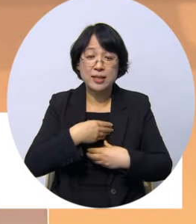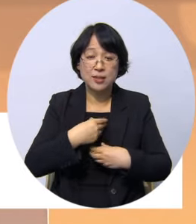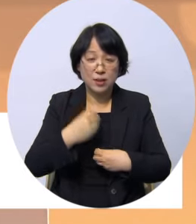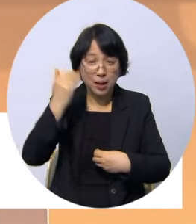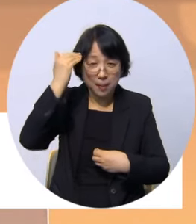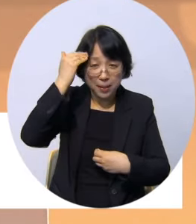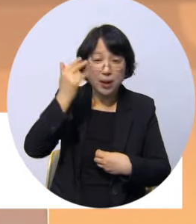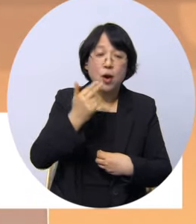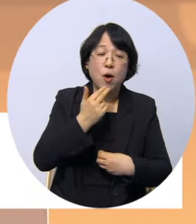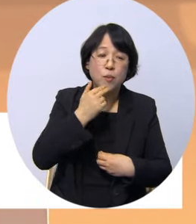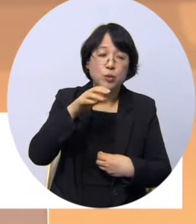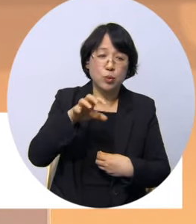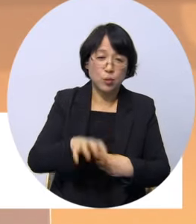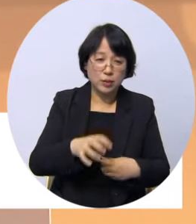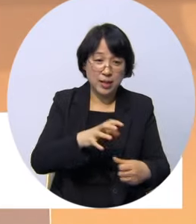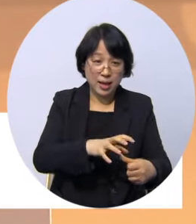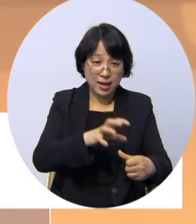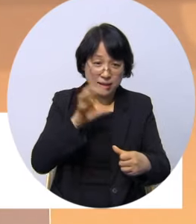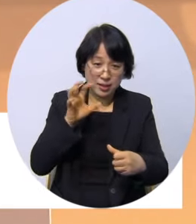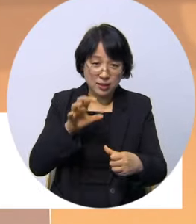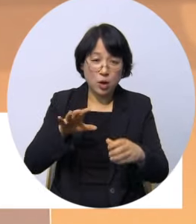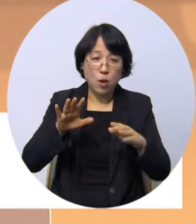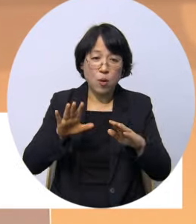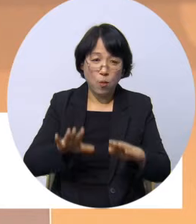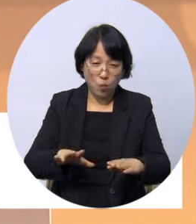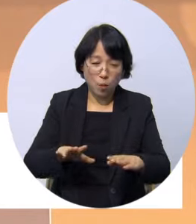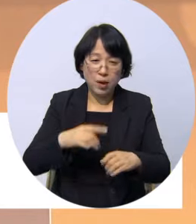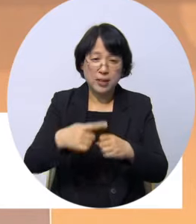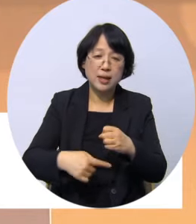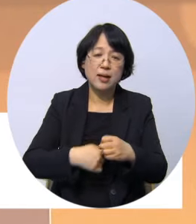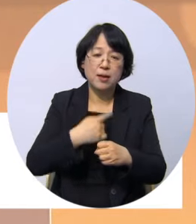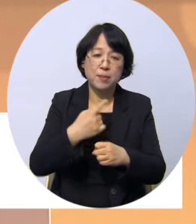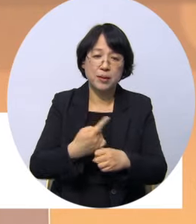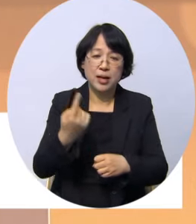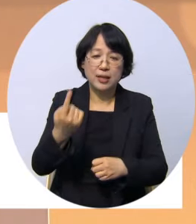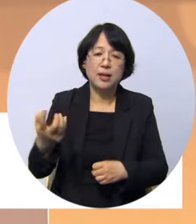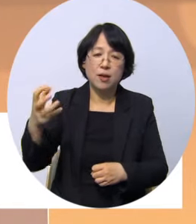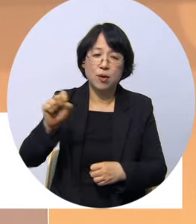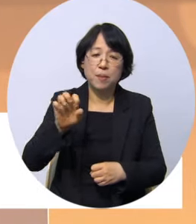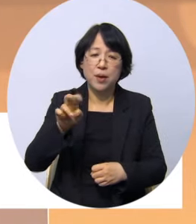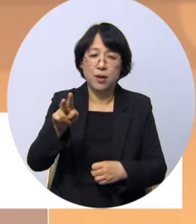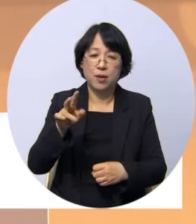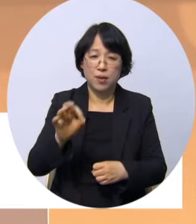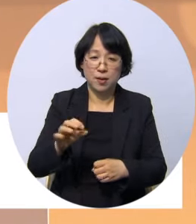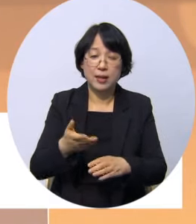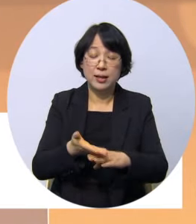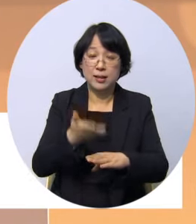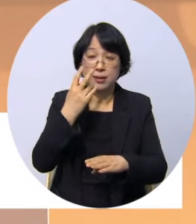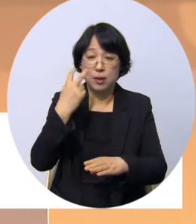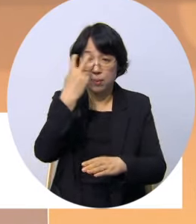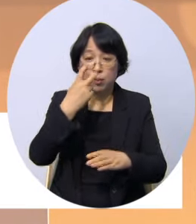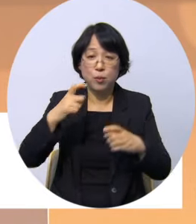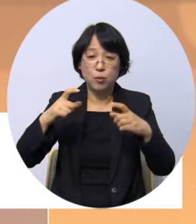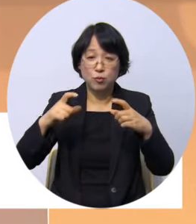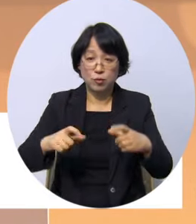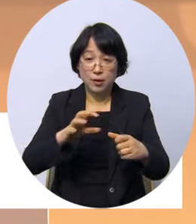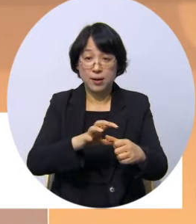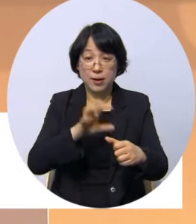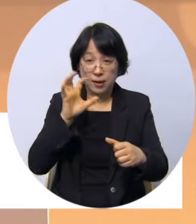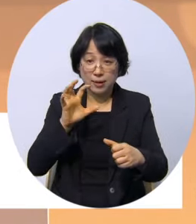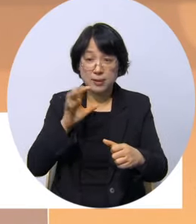곳은 해제를 해서 금년에만 1억평 이상에 보호 구역을